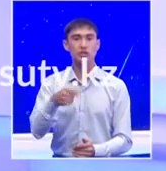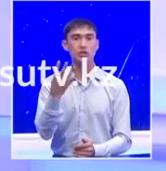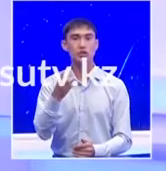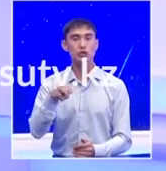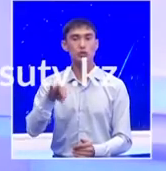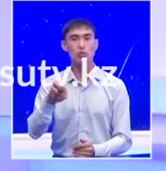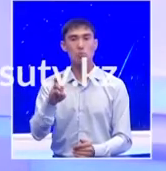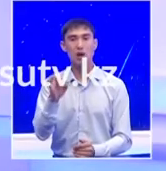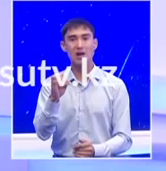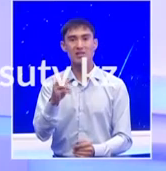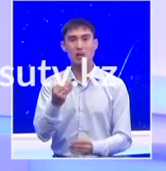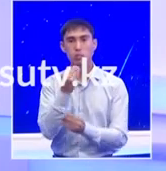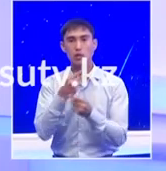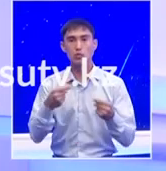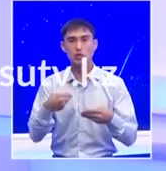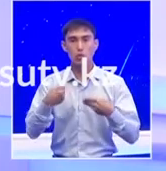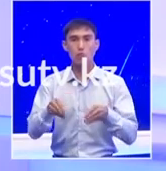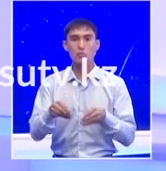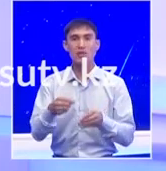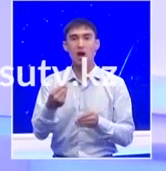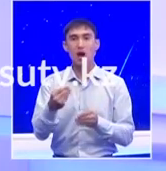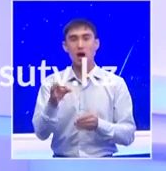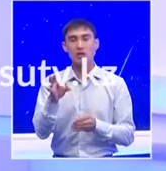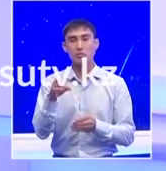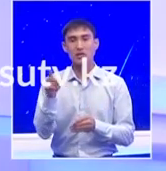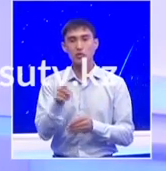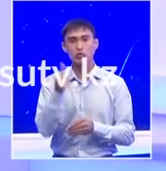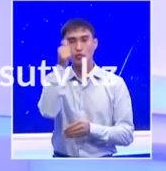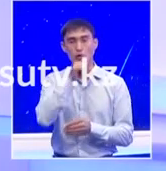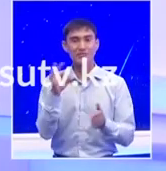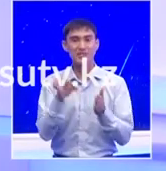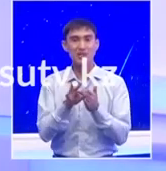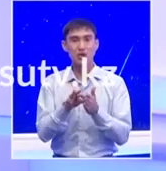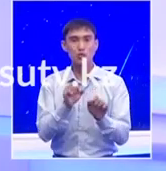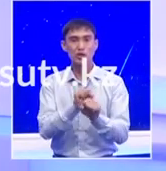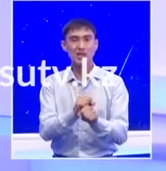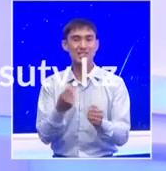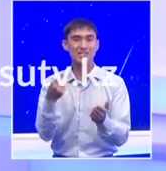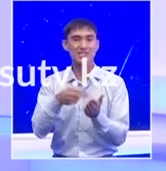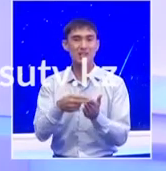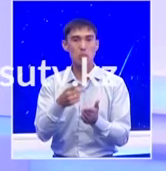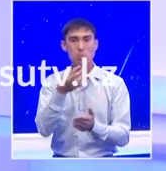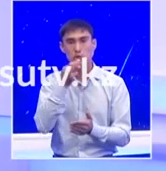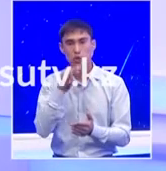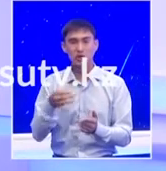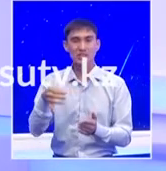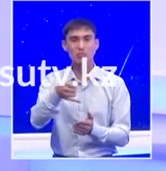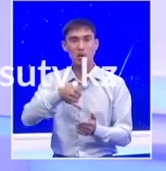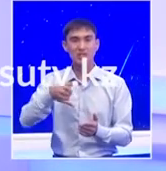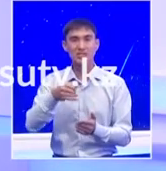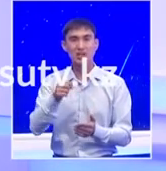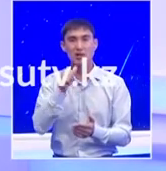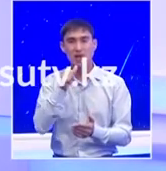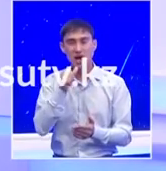1400 тонн бакалейной продукции закупят в октябре текущего года в целях удержания цен на подсолнечное масло, сахар, муку и